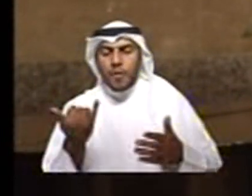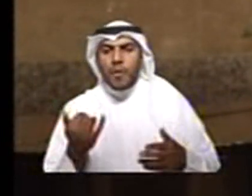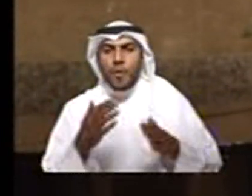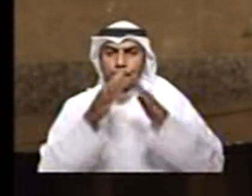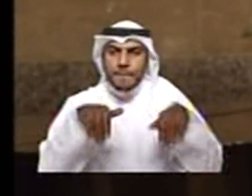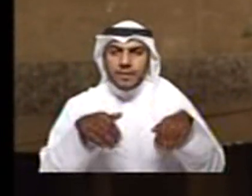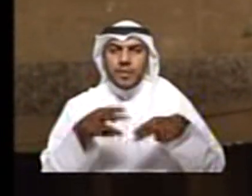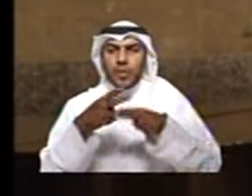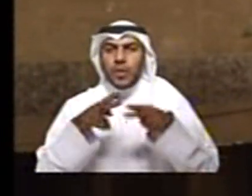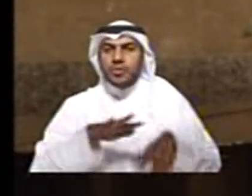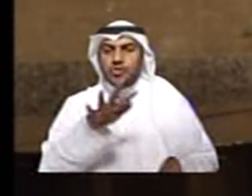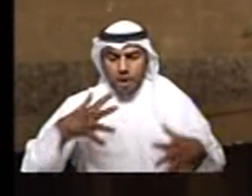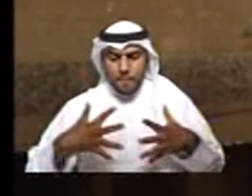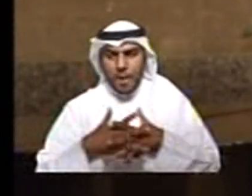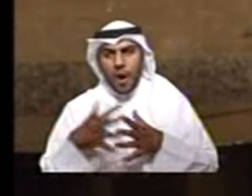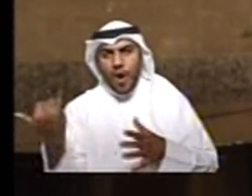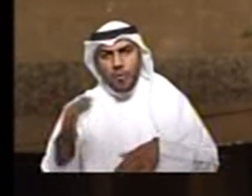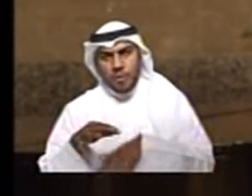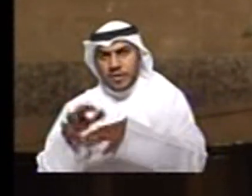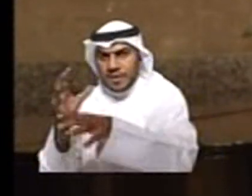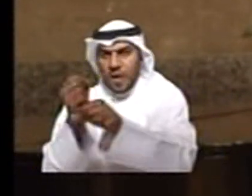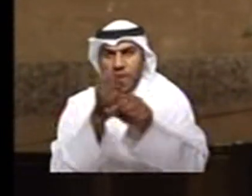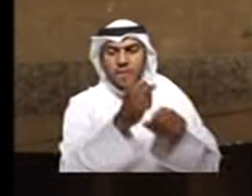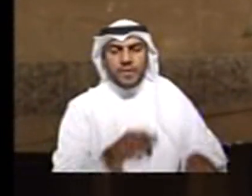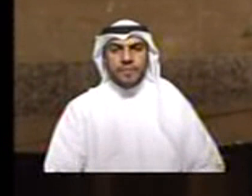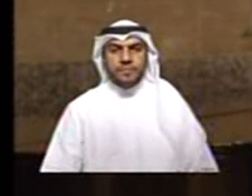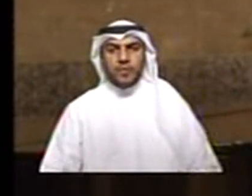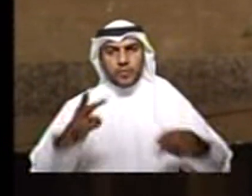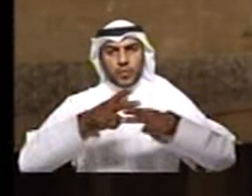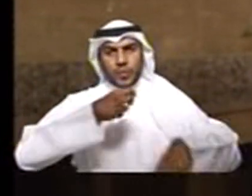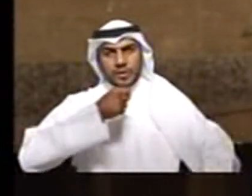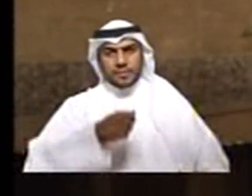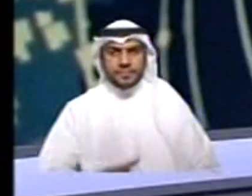للشعبين المصري والكويتي. سناء الوسلاتي، تلفزيون دولة الكويت.